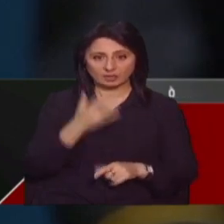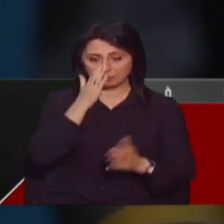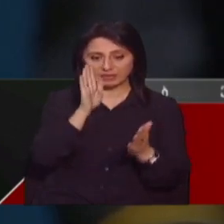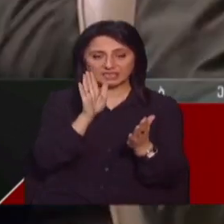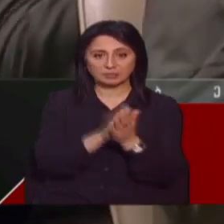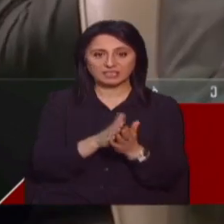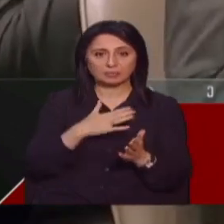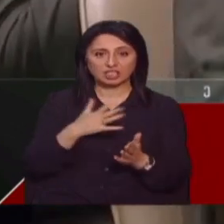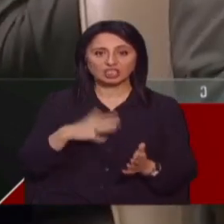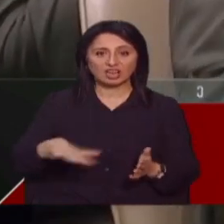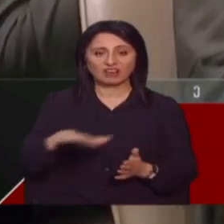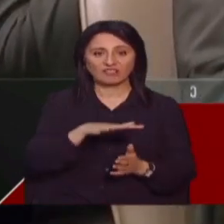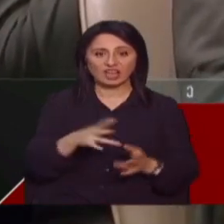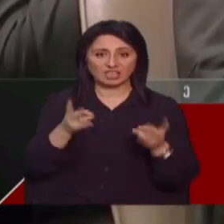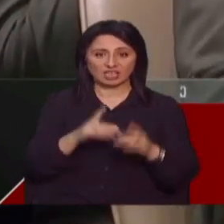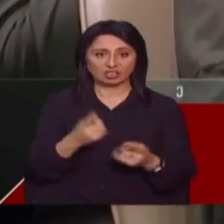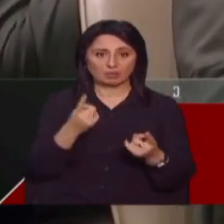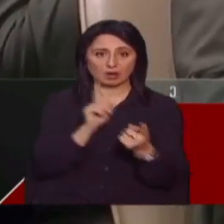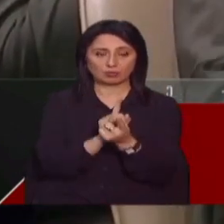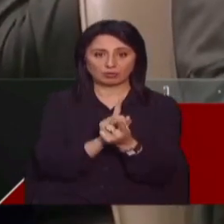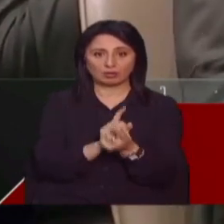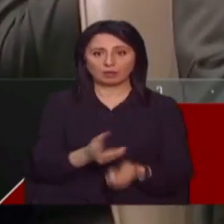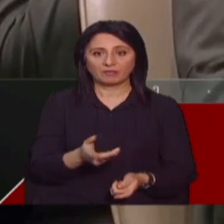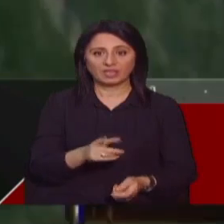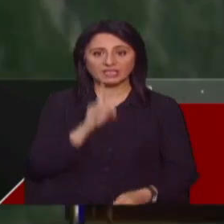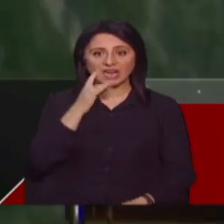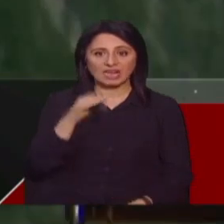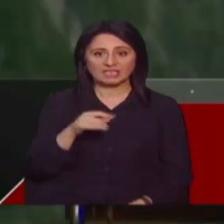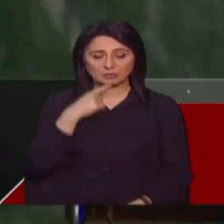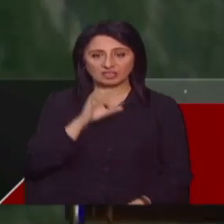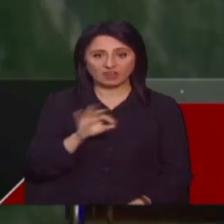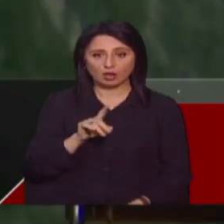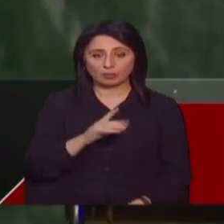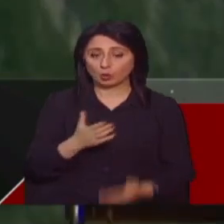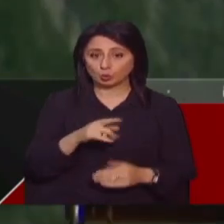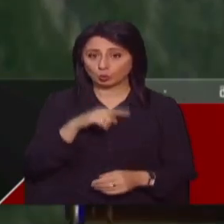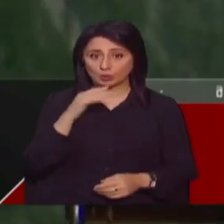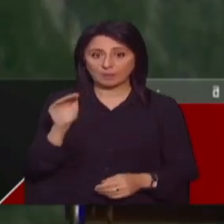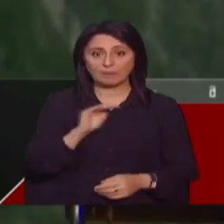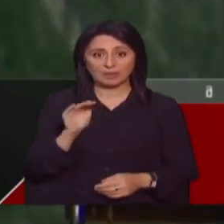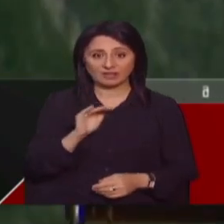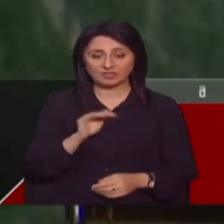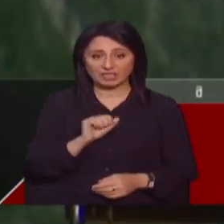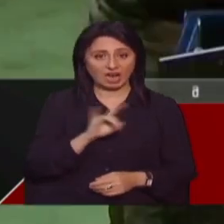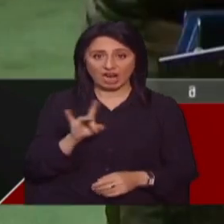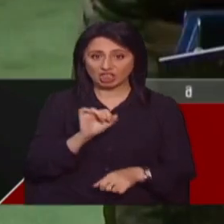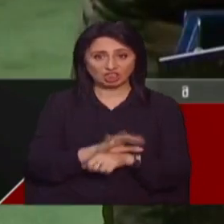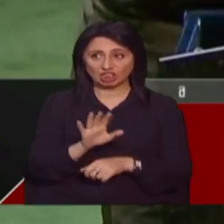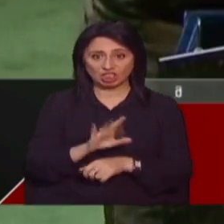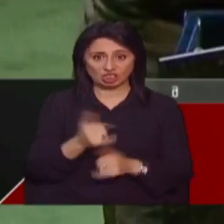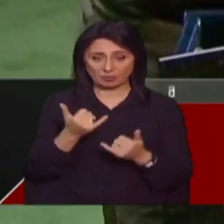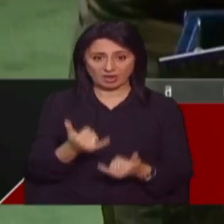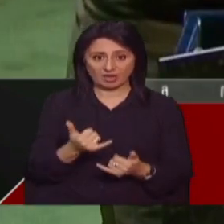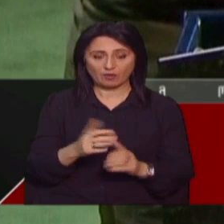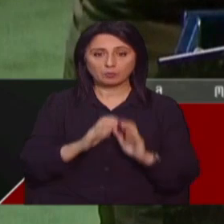პირისპირაც მაშინ ჩვენი ქვეყანა დარჩა და ვოლოდიმირ ზელენსკიმ აღნიშნა, რომ თუკი რუსეთის ფედერაცია არ შეჩერდება